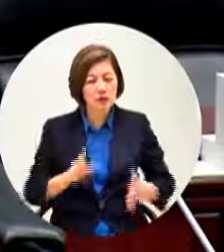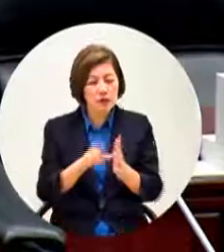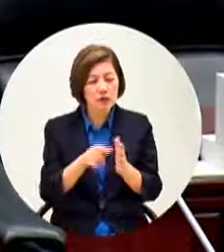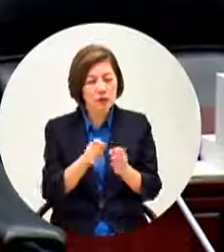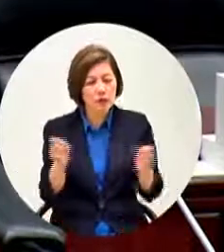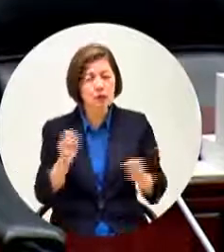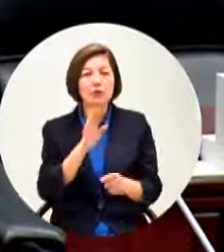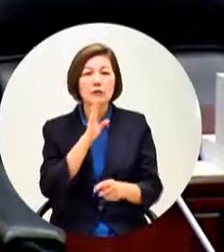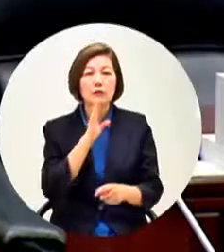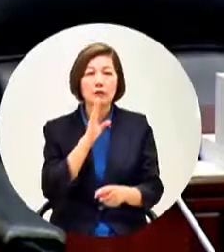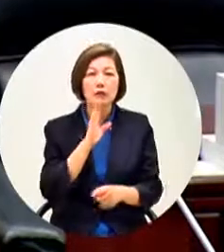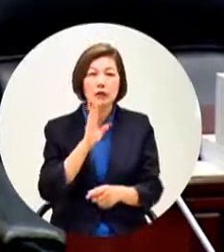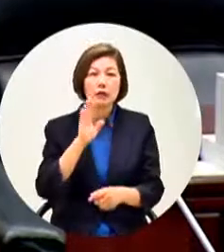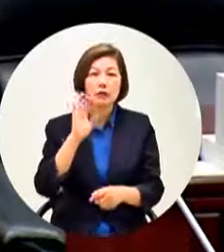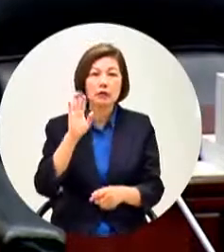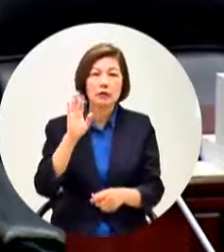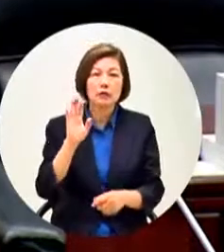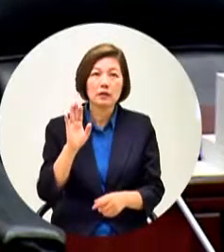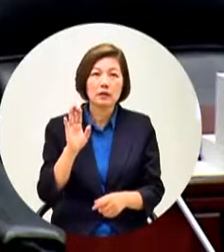你看